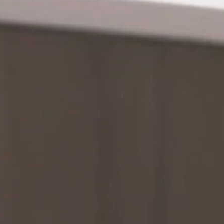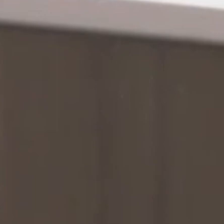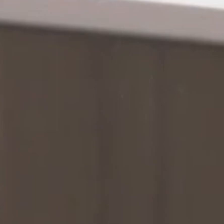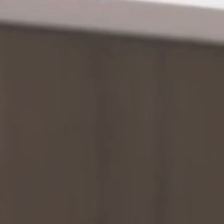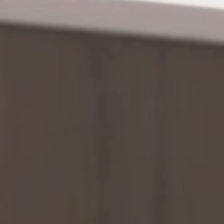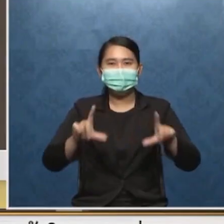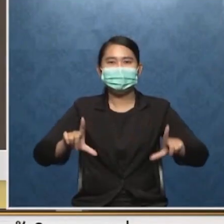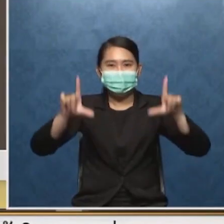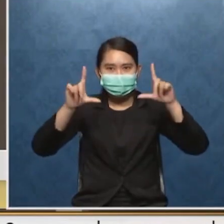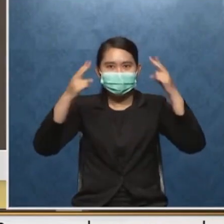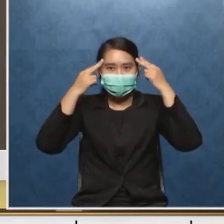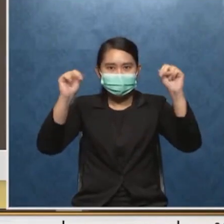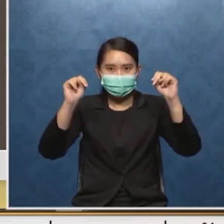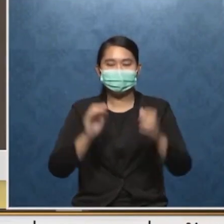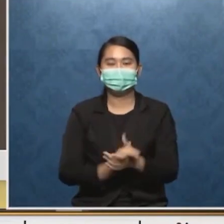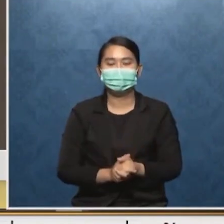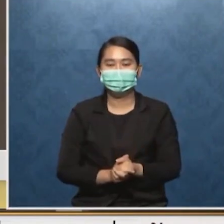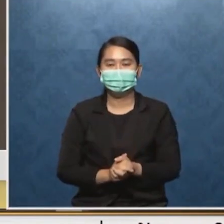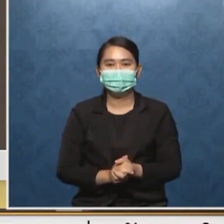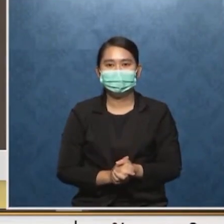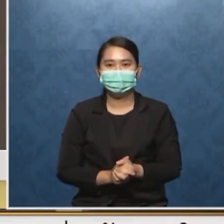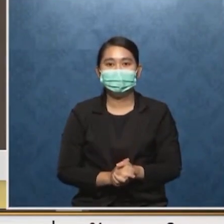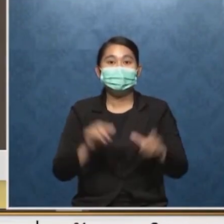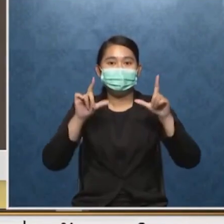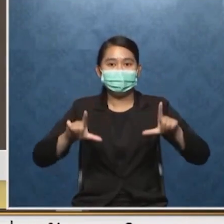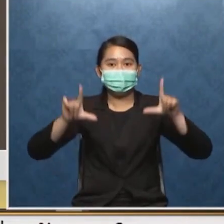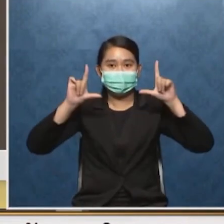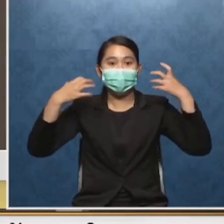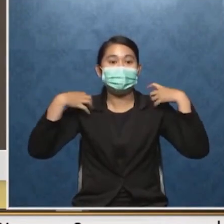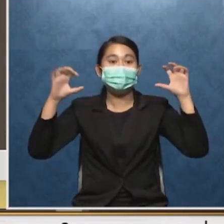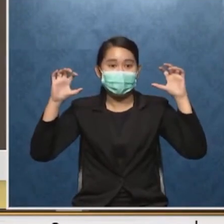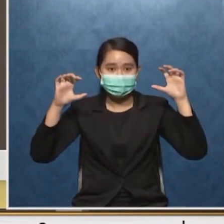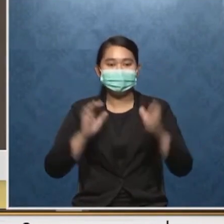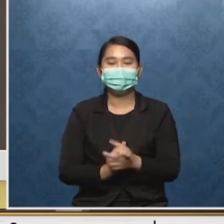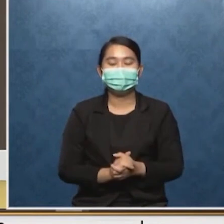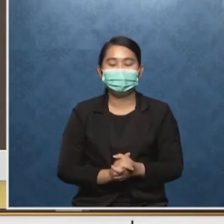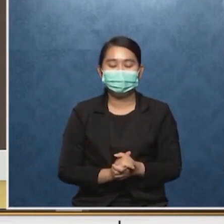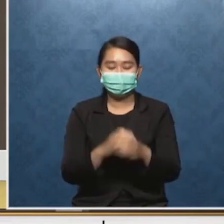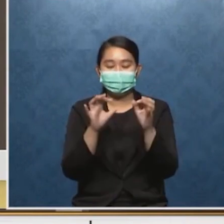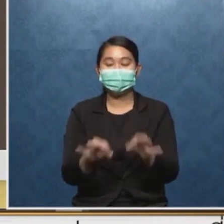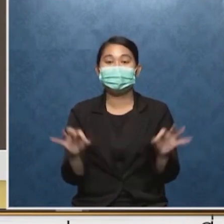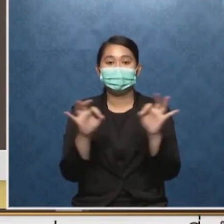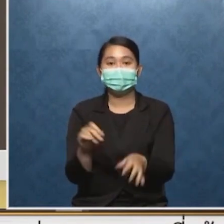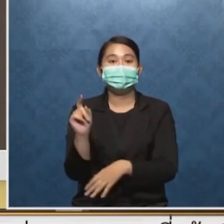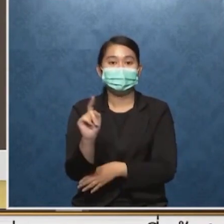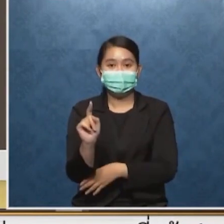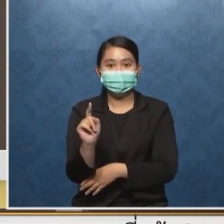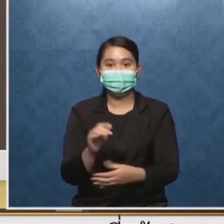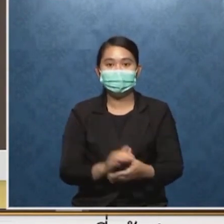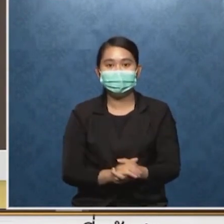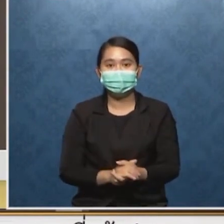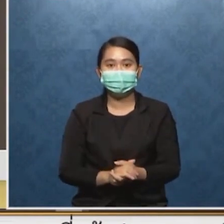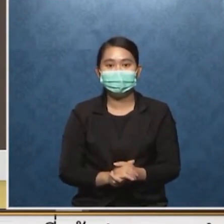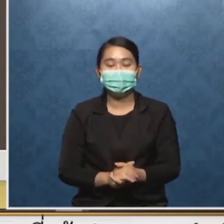านนายกรัฐมนตรีท่านต้องกู้หน้ารัฐบาลแห่งนี้ด้วยและสิ่งที่สำคัญที่สุดคือท่านต้องกู้ความเชื่อมั่